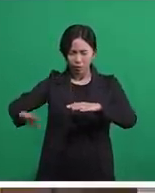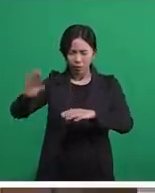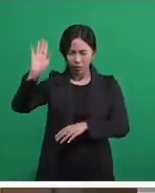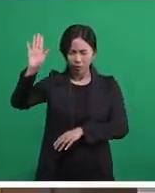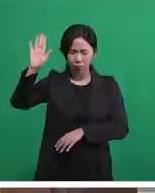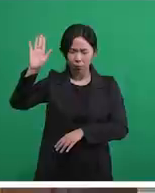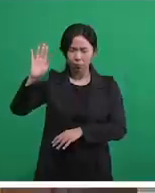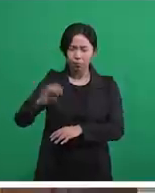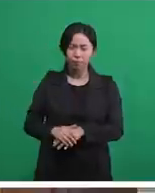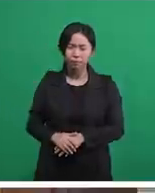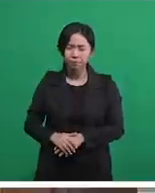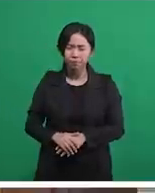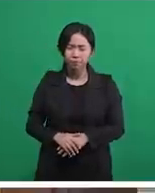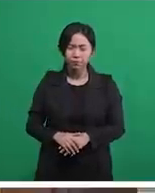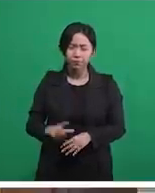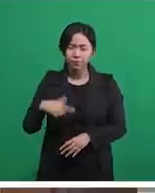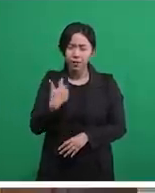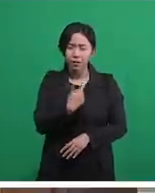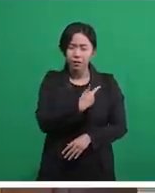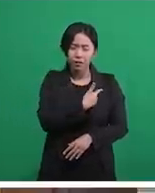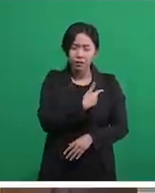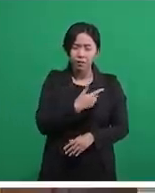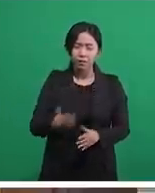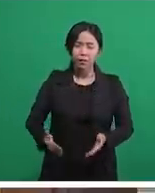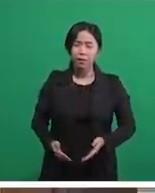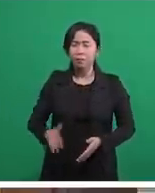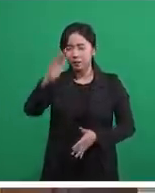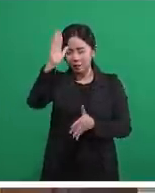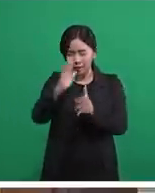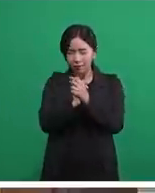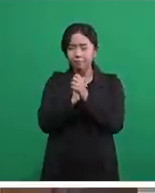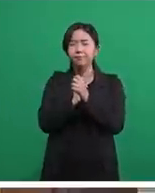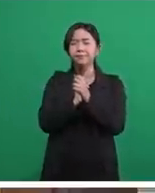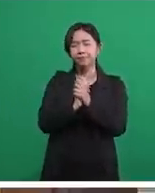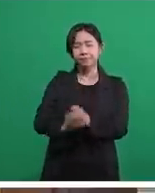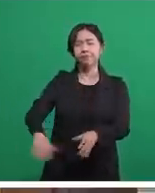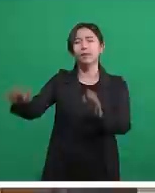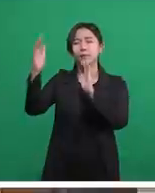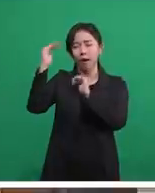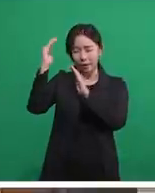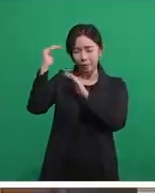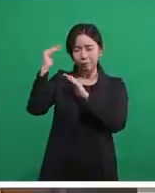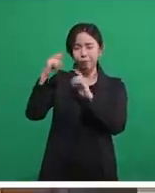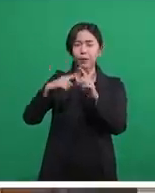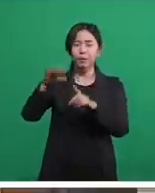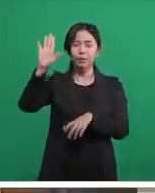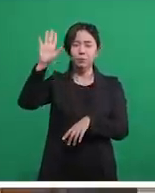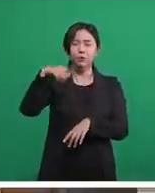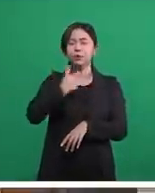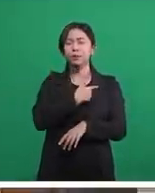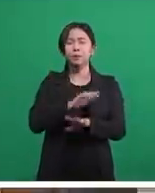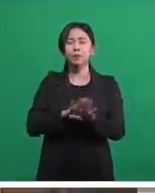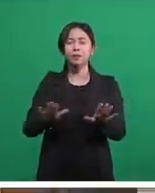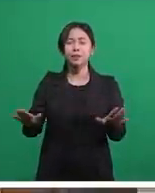kedaulatan Tuhan. Karena itu kami tetap menaruh percaya dan harap kami kepada-Mu bahwa kami